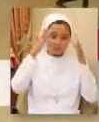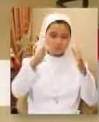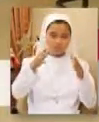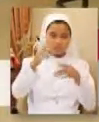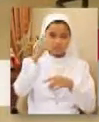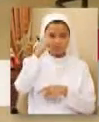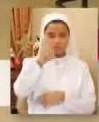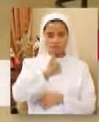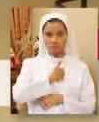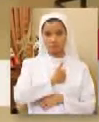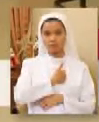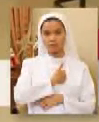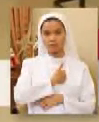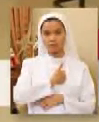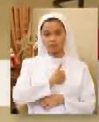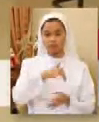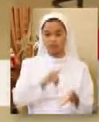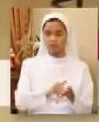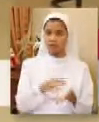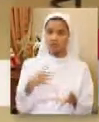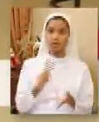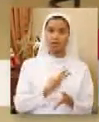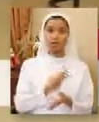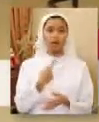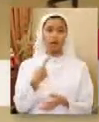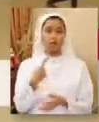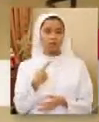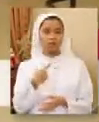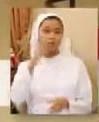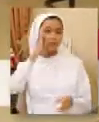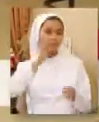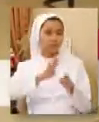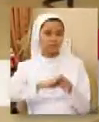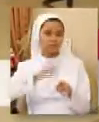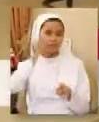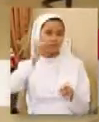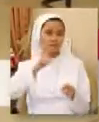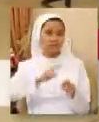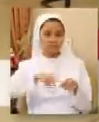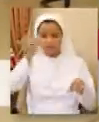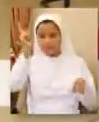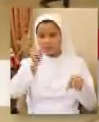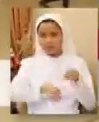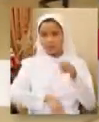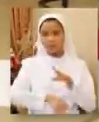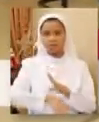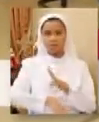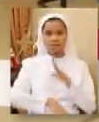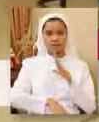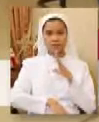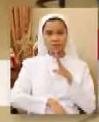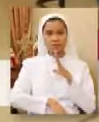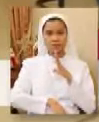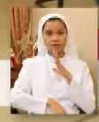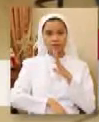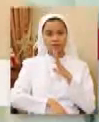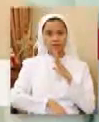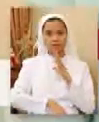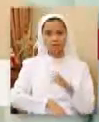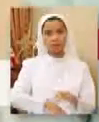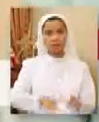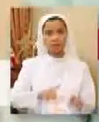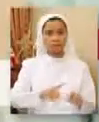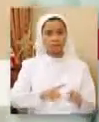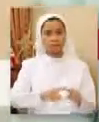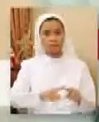sarili. We forget na meron tayong mga kapatid. They may not be able to speak, ha? Pero yung madalang